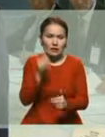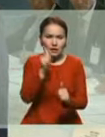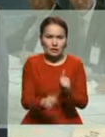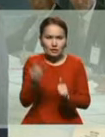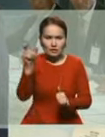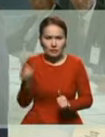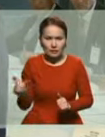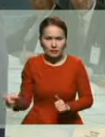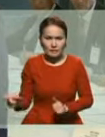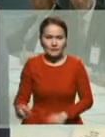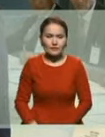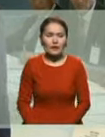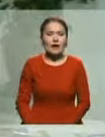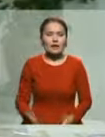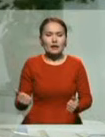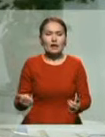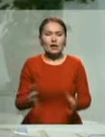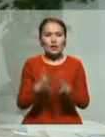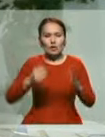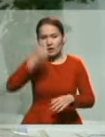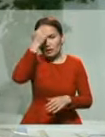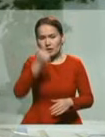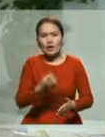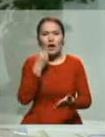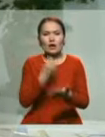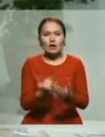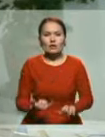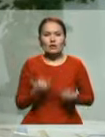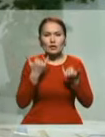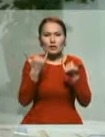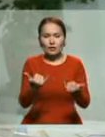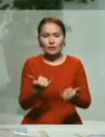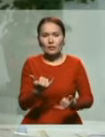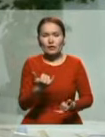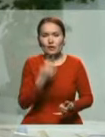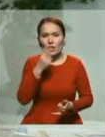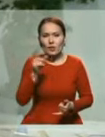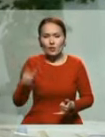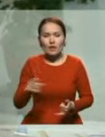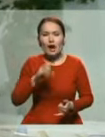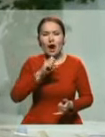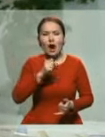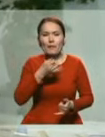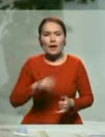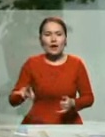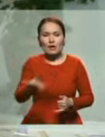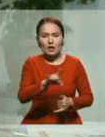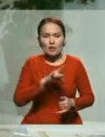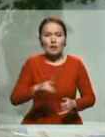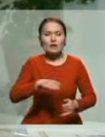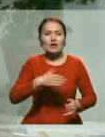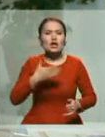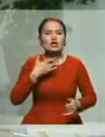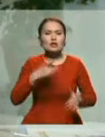Рахмет Әсет аға, мол мағлұмат бердіңіз. Міне қымбатты ардақты көрермен, өздеріңіз естігендей Абай ауданындағы сайлау науқаны асқан